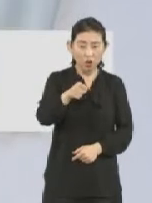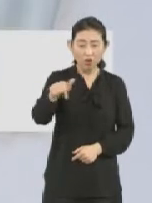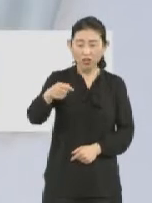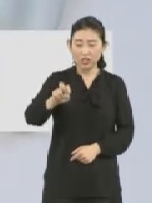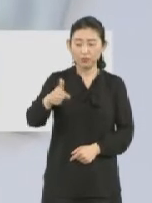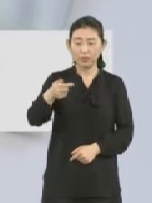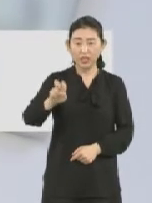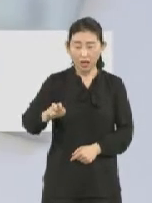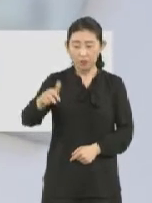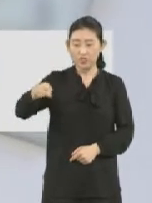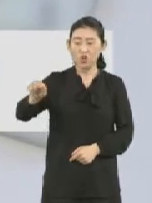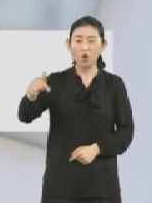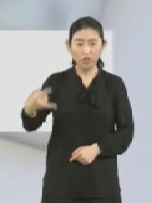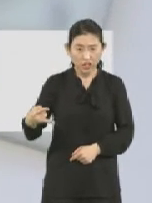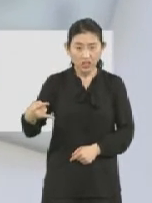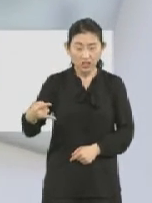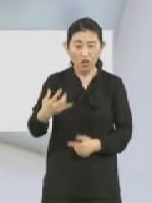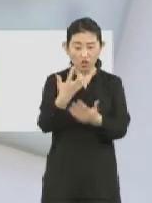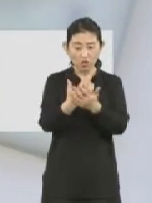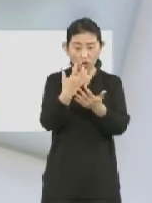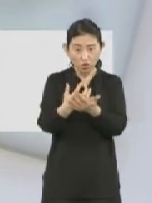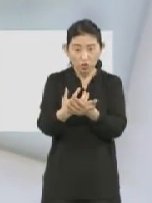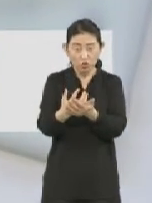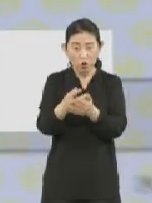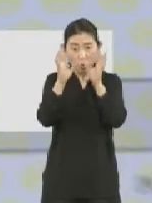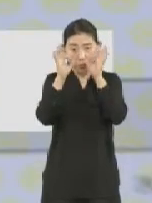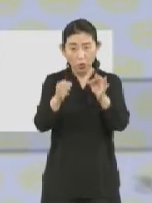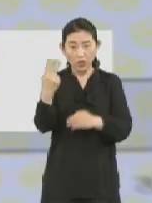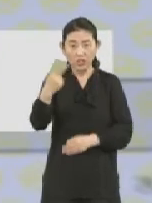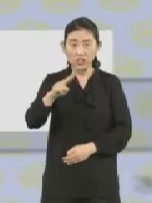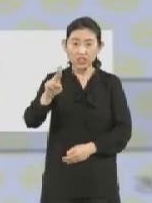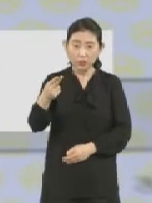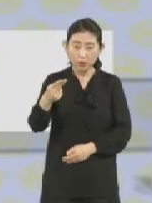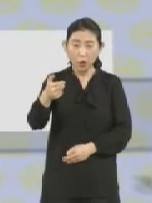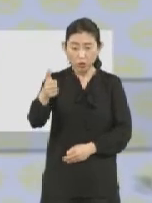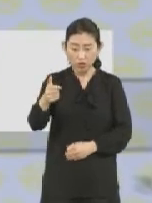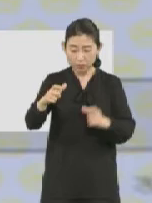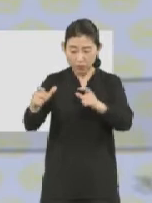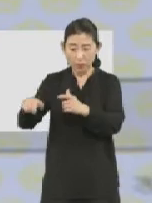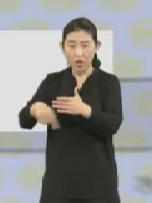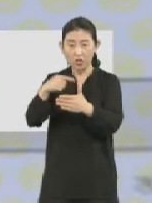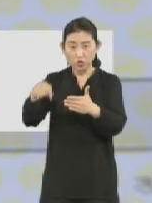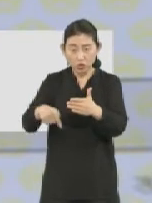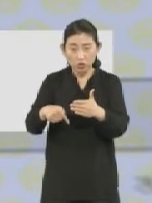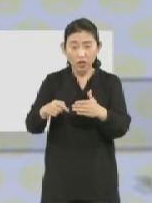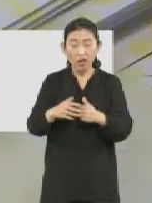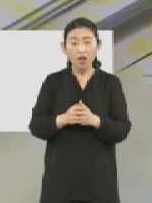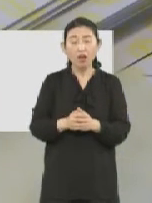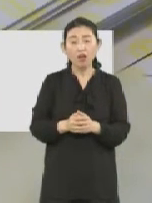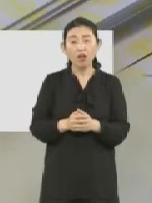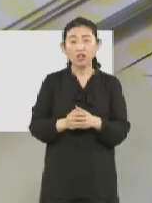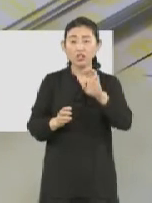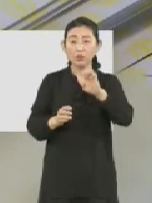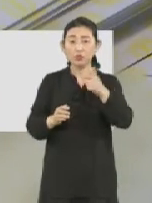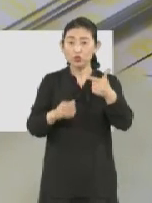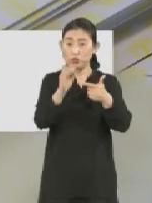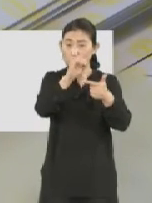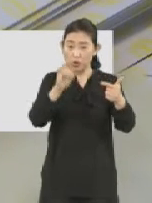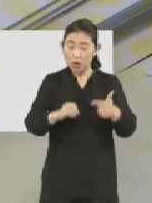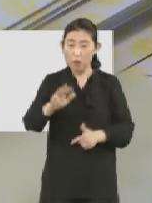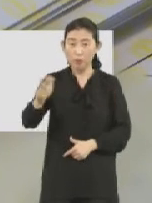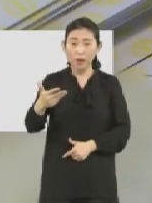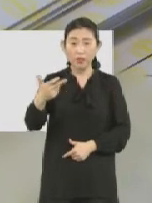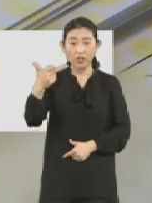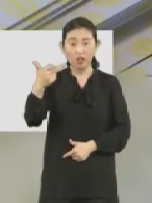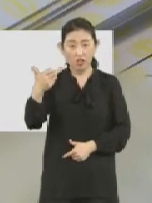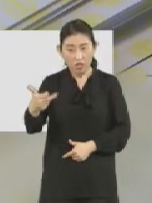등에서 농지취득자격증명을 신청한 2250 필지 가운데 36.3% 인 800 개